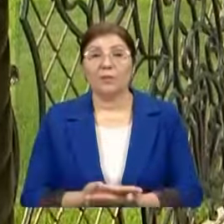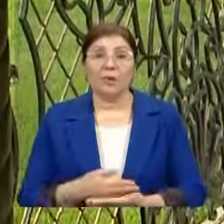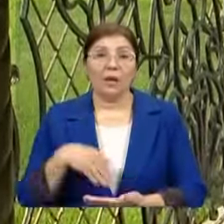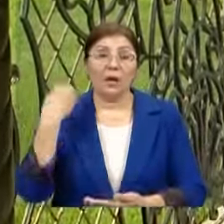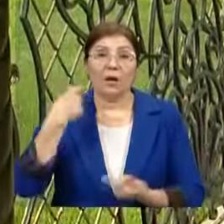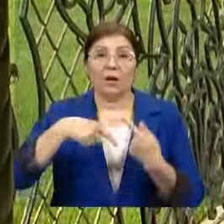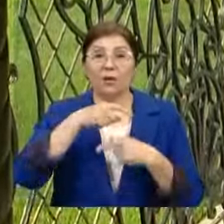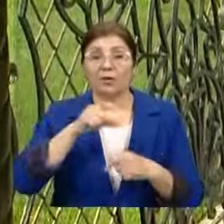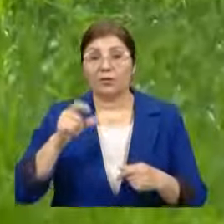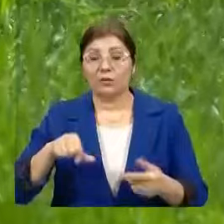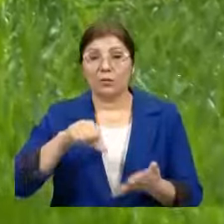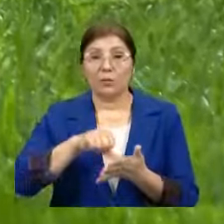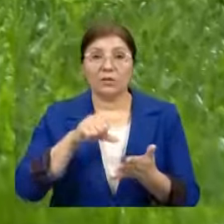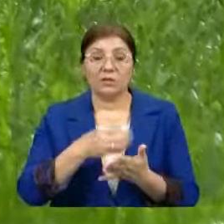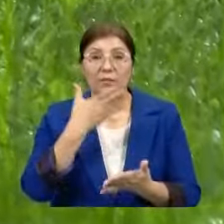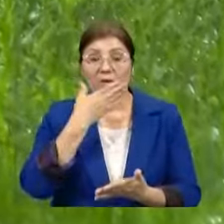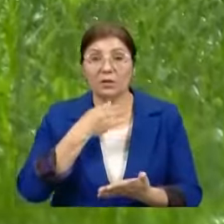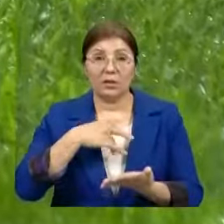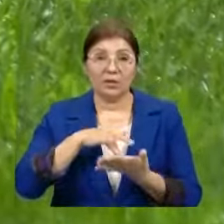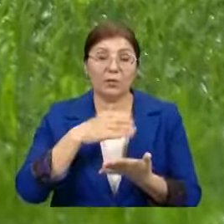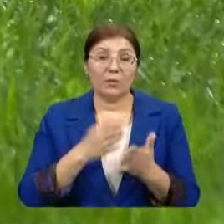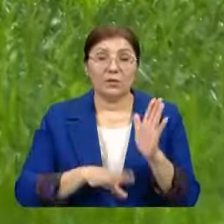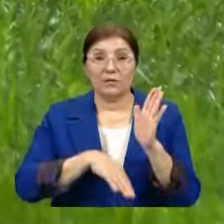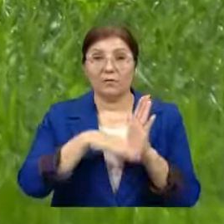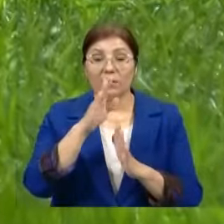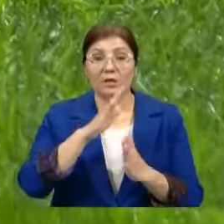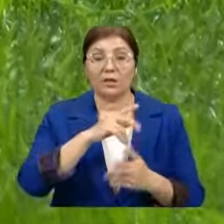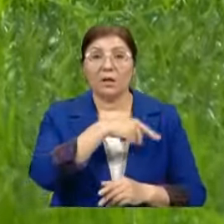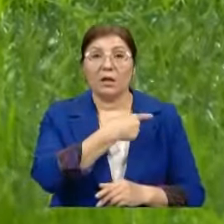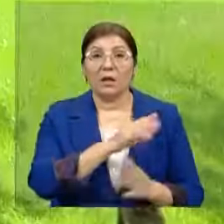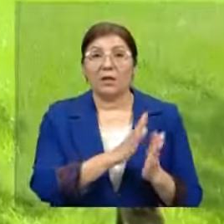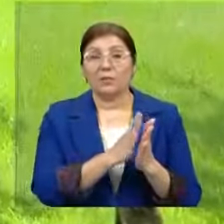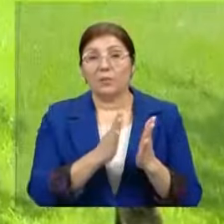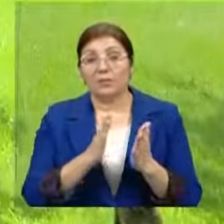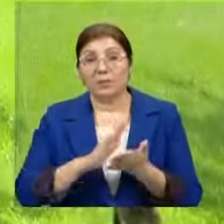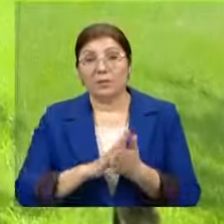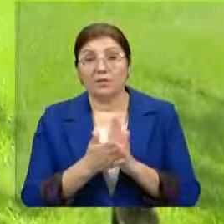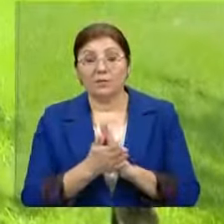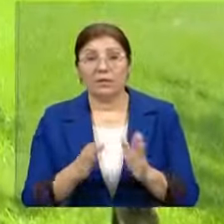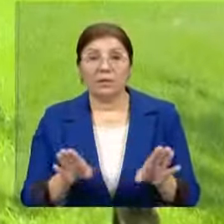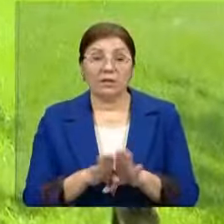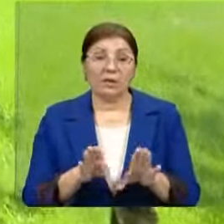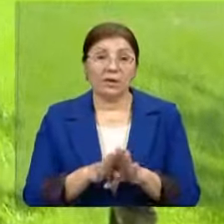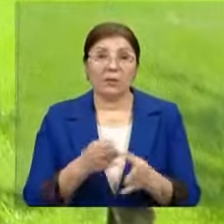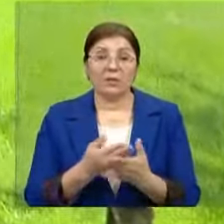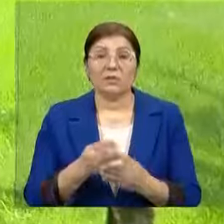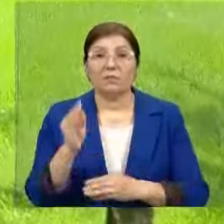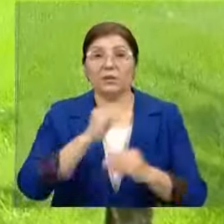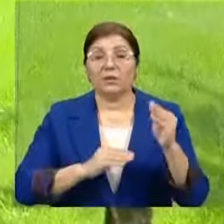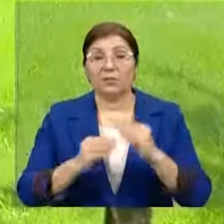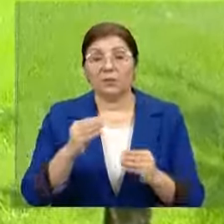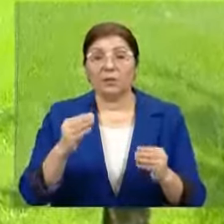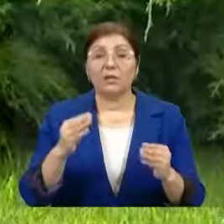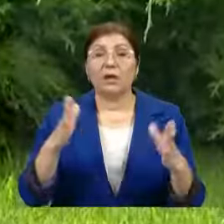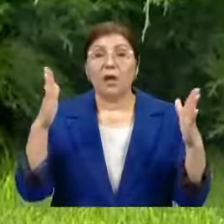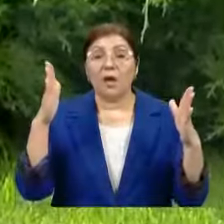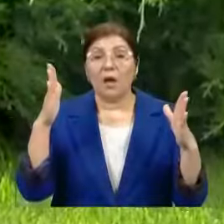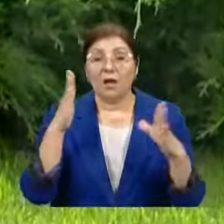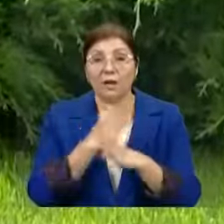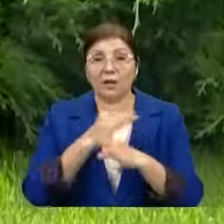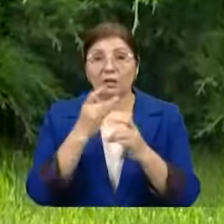предприниматели вносят весомый вклад в благоустройство города, улучшение санитарного состояния. Таким образом, предприятия и организации формируют среди населения экологическую культуру.